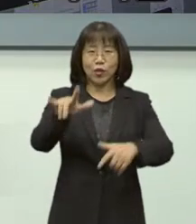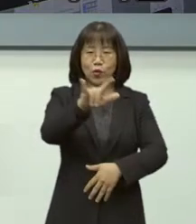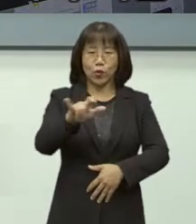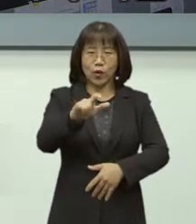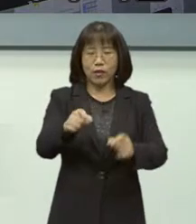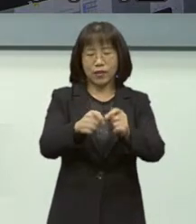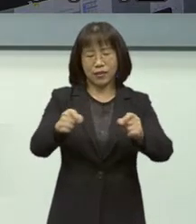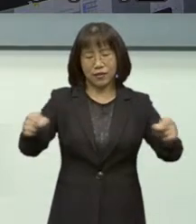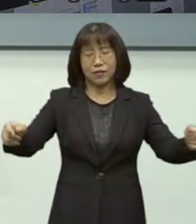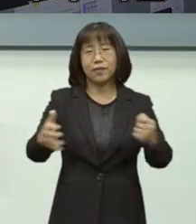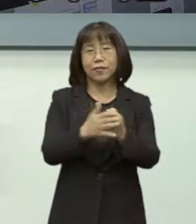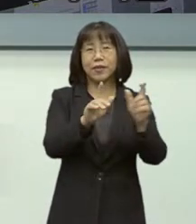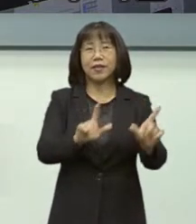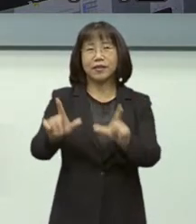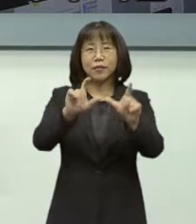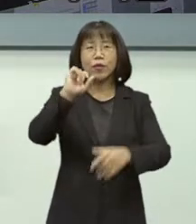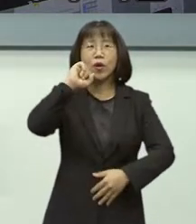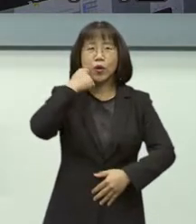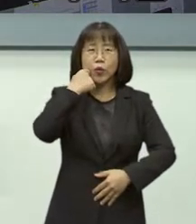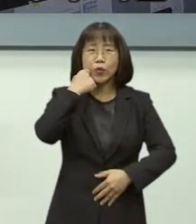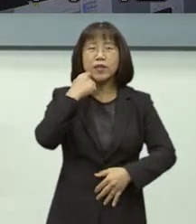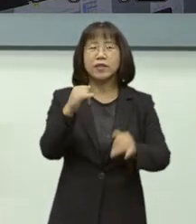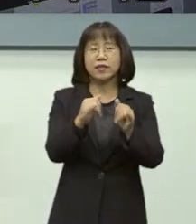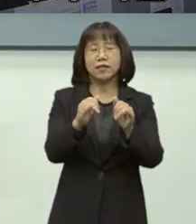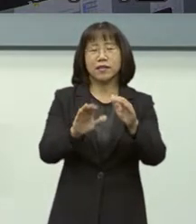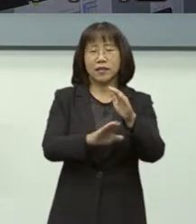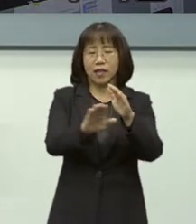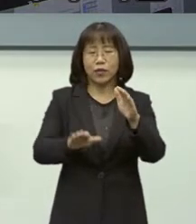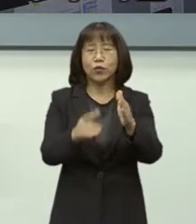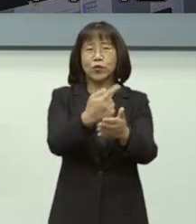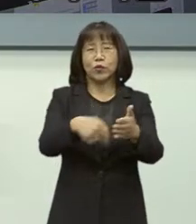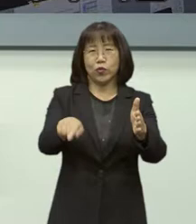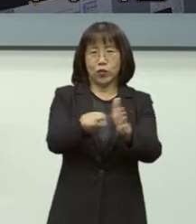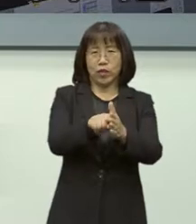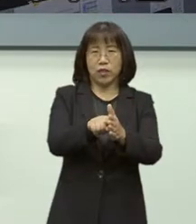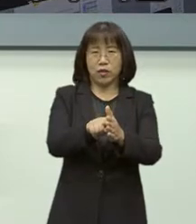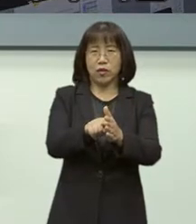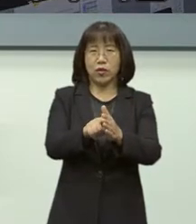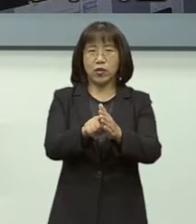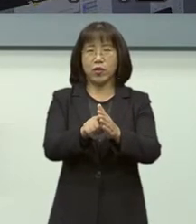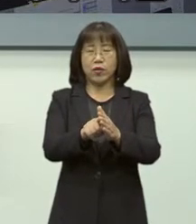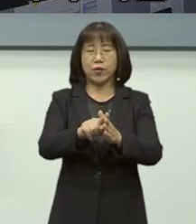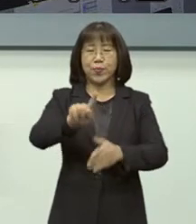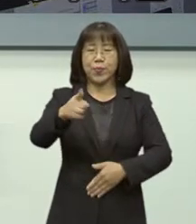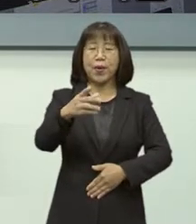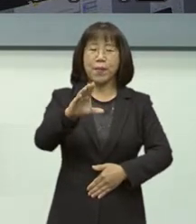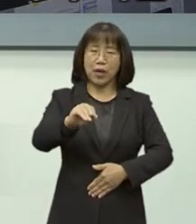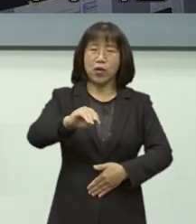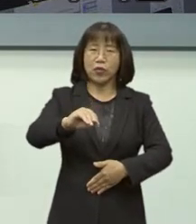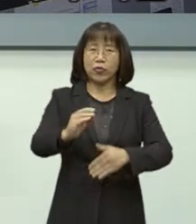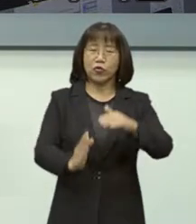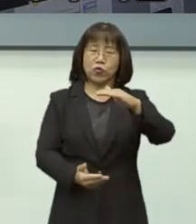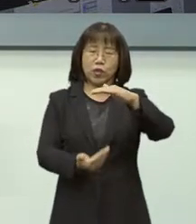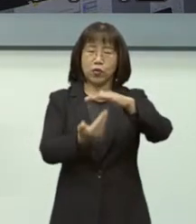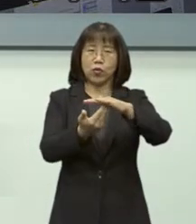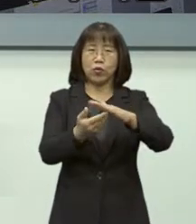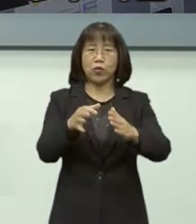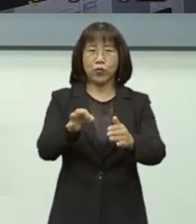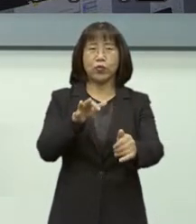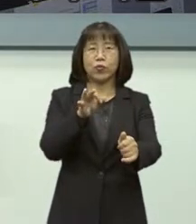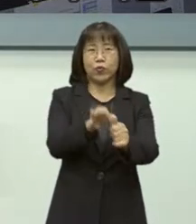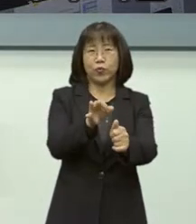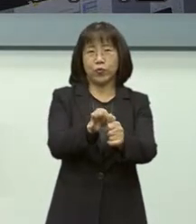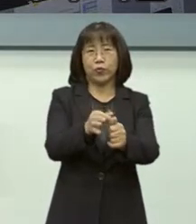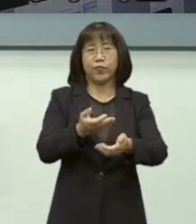강서구가 코론 알고 장기화로 생계 어려움을 겪고 있는 저소득 위기가 고 의 최대 100만원 의 긴급 생계비를